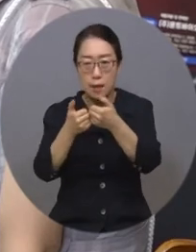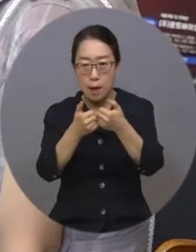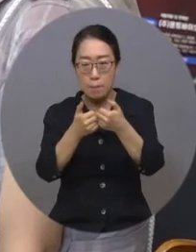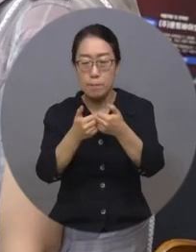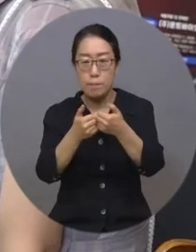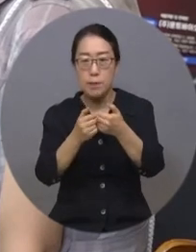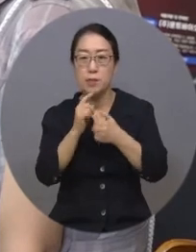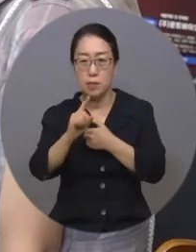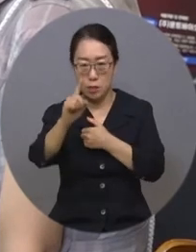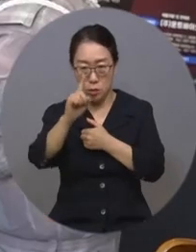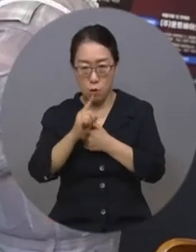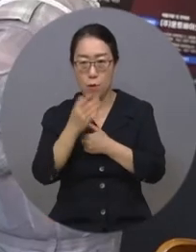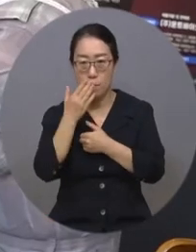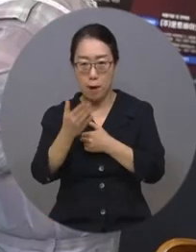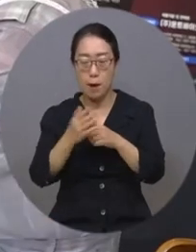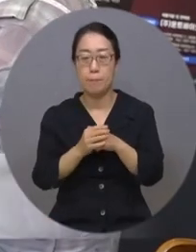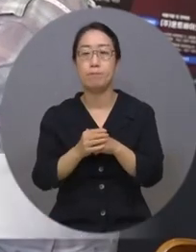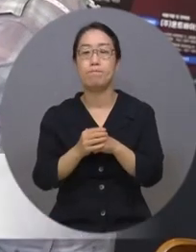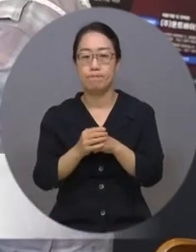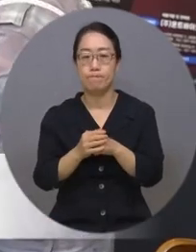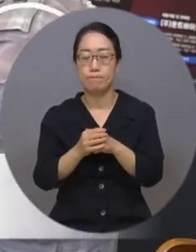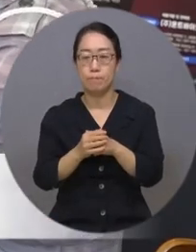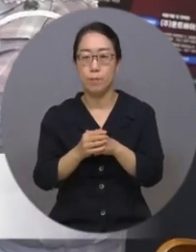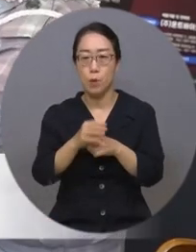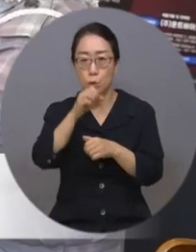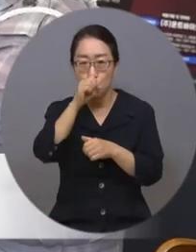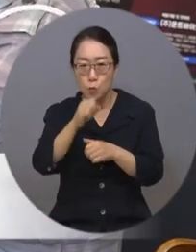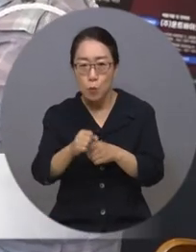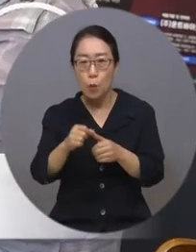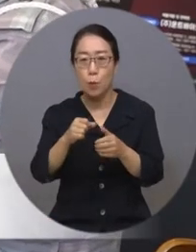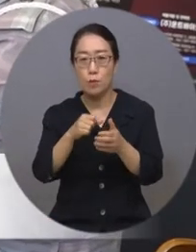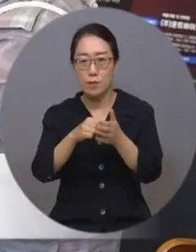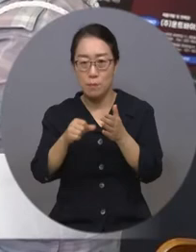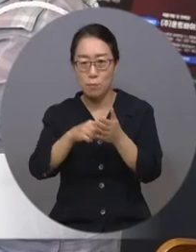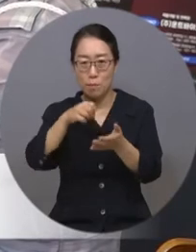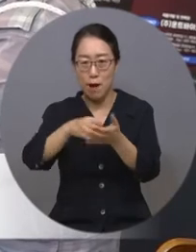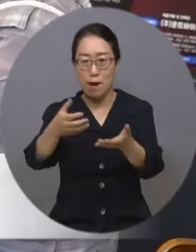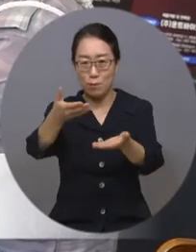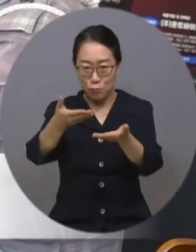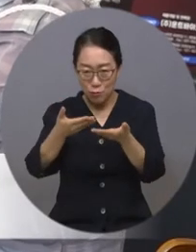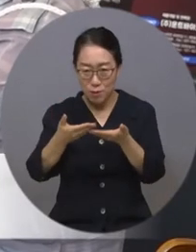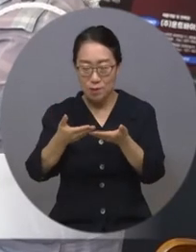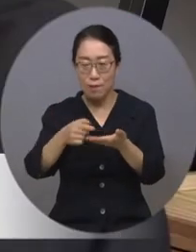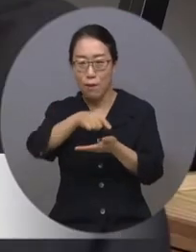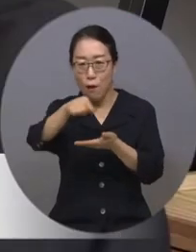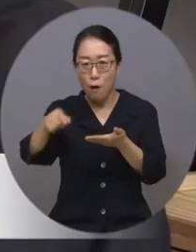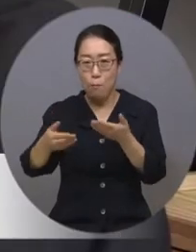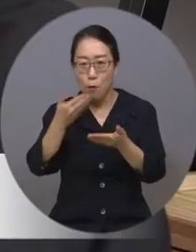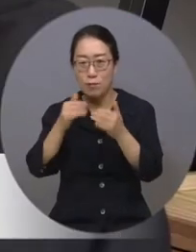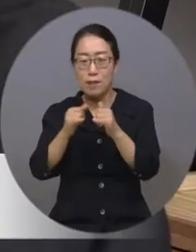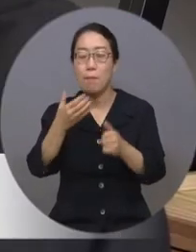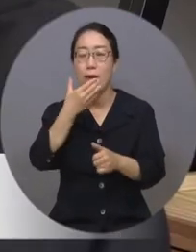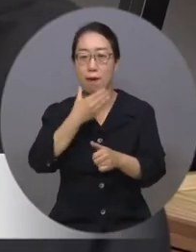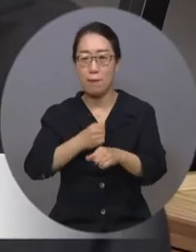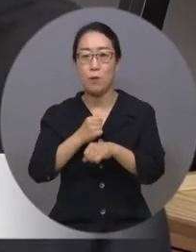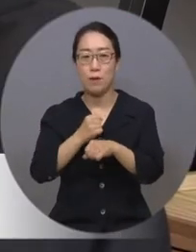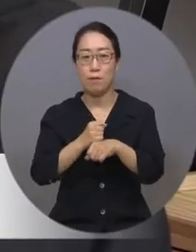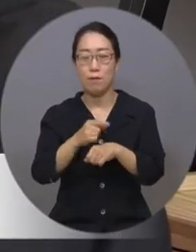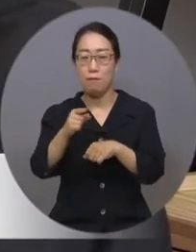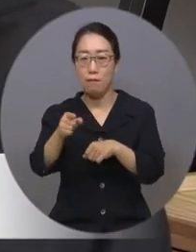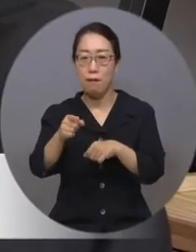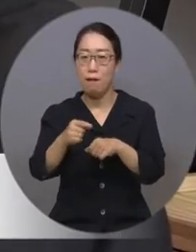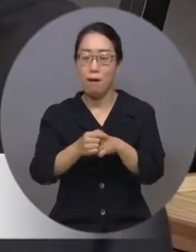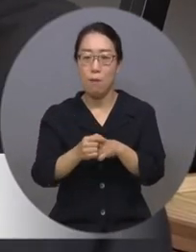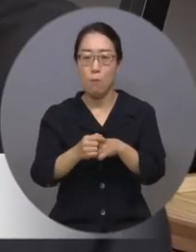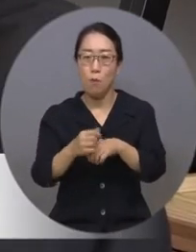심도 있게 진행합니다. 좋은 제품을 주시니까 봉사들이 되게 행복하게 됐고 색소 들어가거나 이런 제품들이